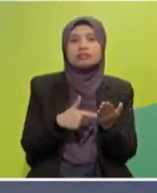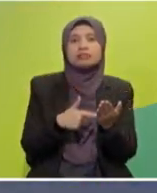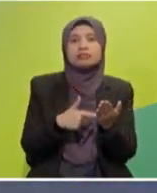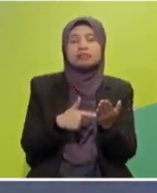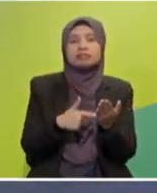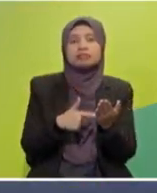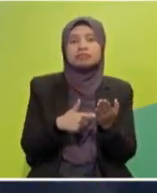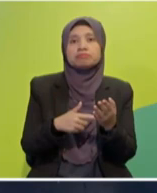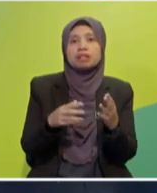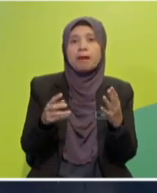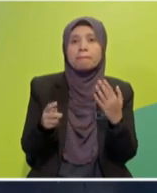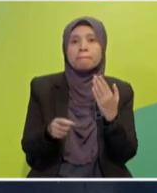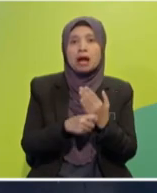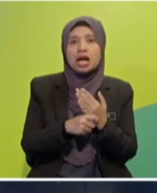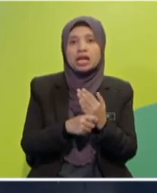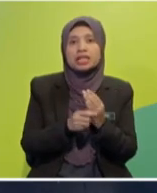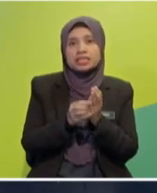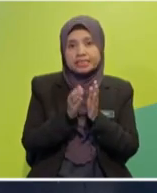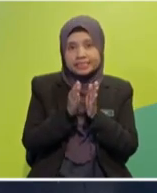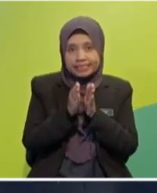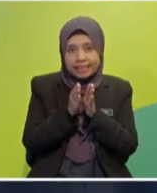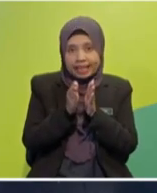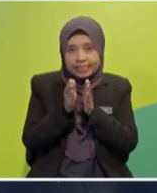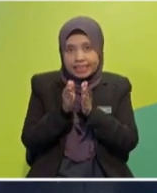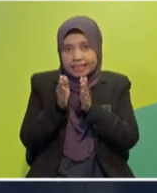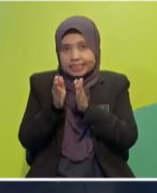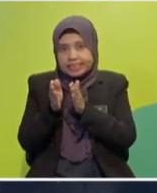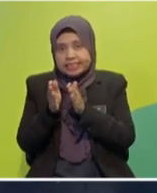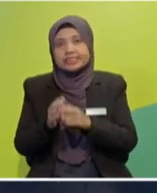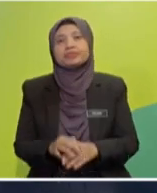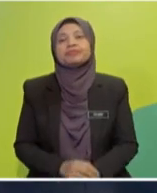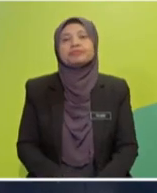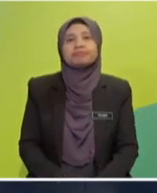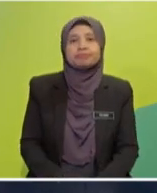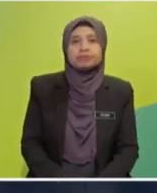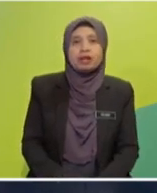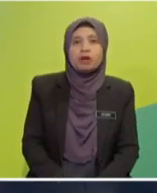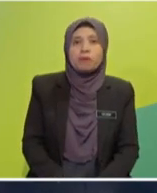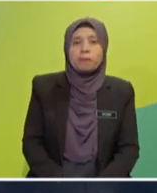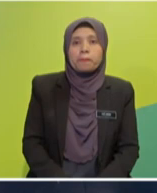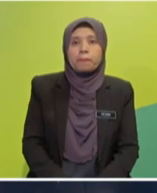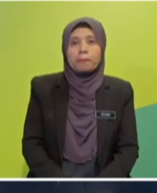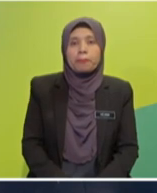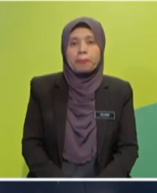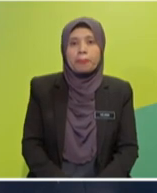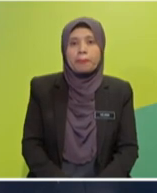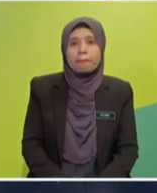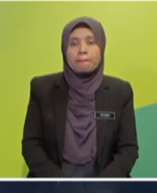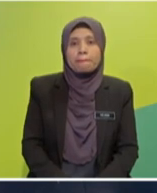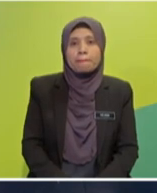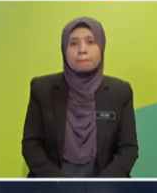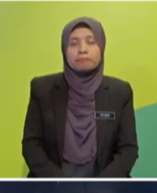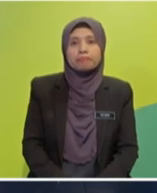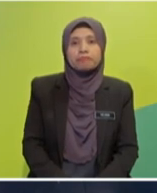Makin kecil dah topi saya ni. Masih boleh lagi, cikgu. Masih boleh, tapi bukan lagi. Bukan topi kita nak buat.